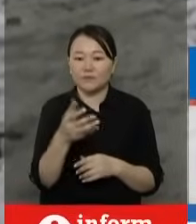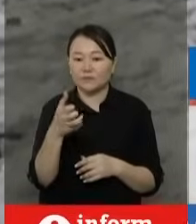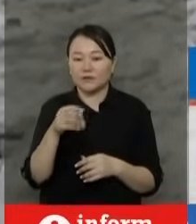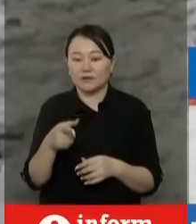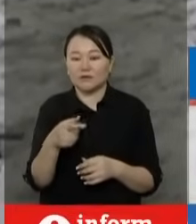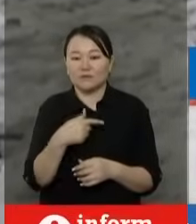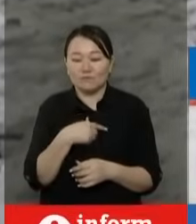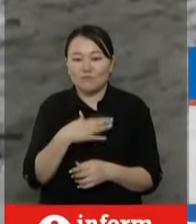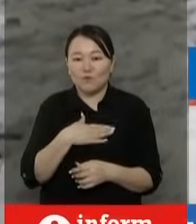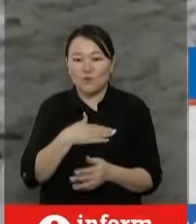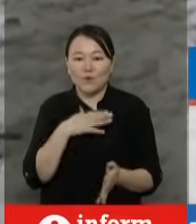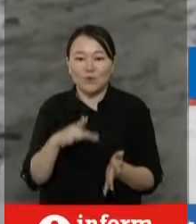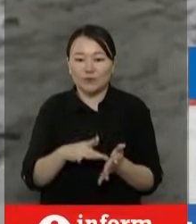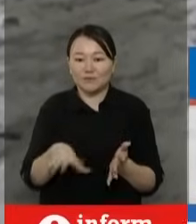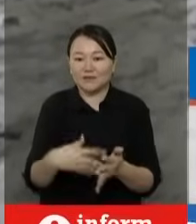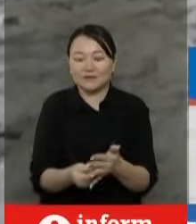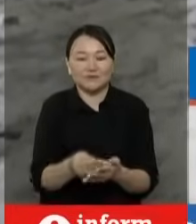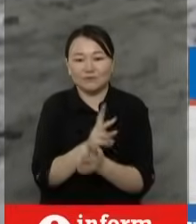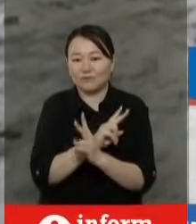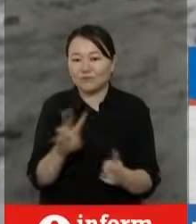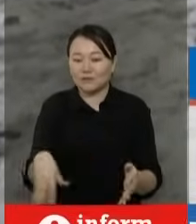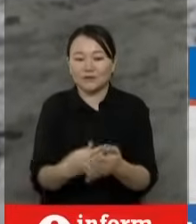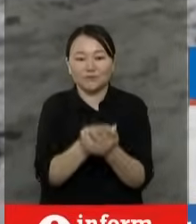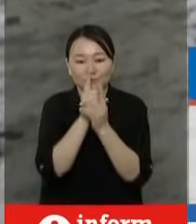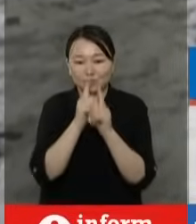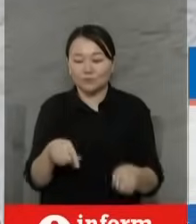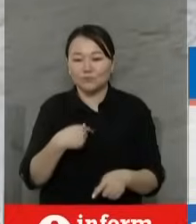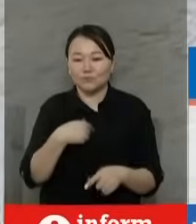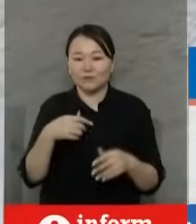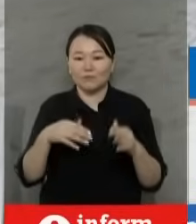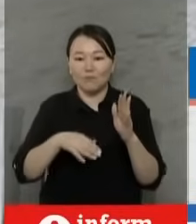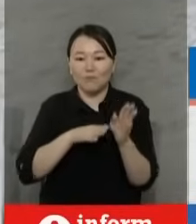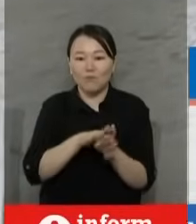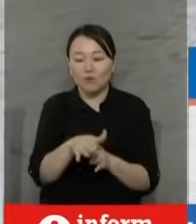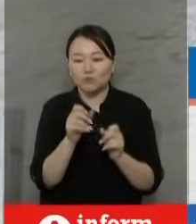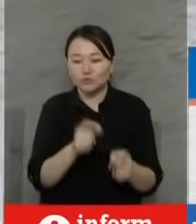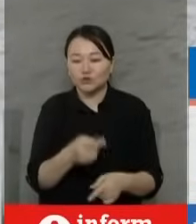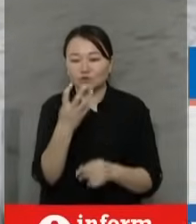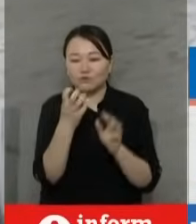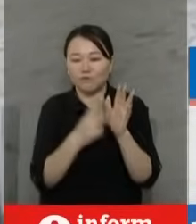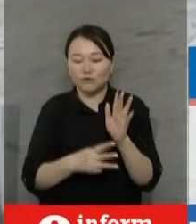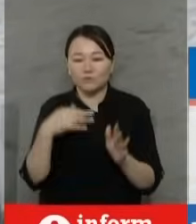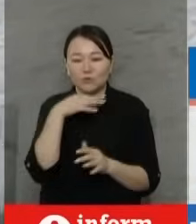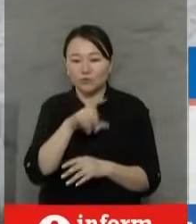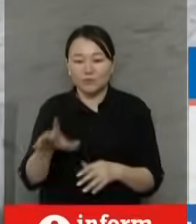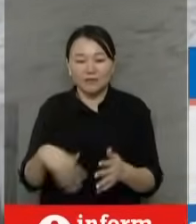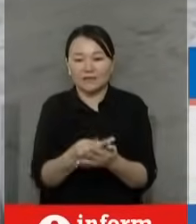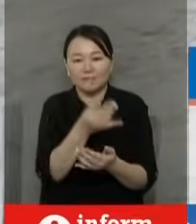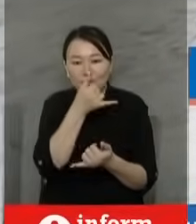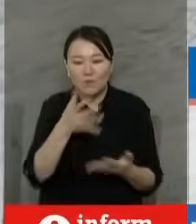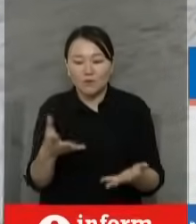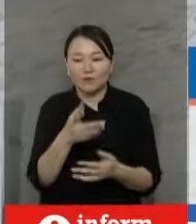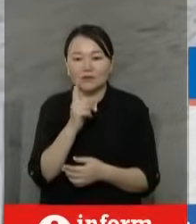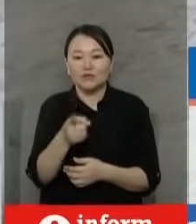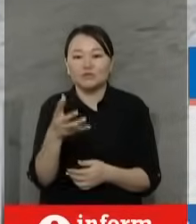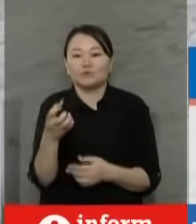лично с нашего города оплачивать вообще никто не будет. Мы вообще потонем. 480, я знаю, многие не оплачивают. Они говорят, что